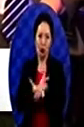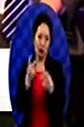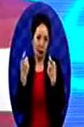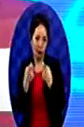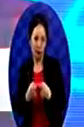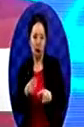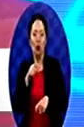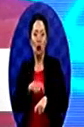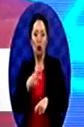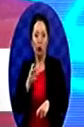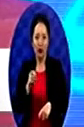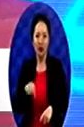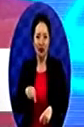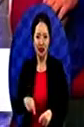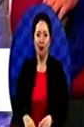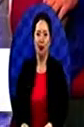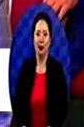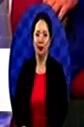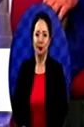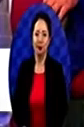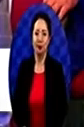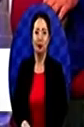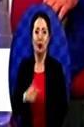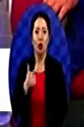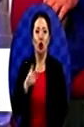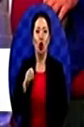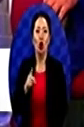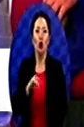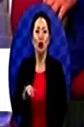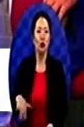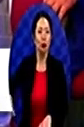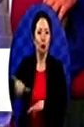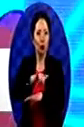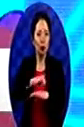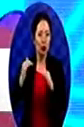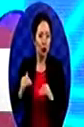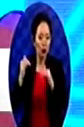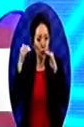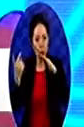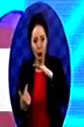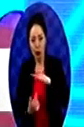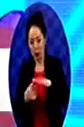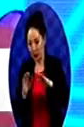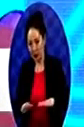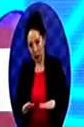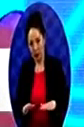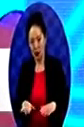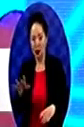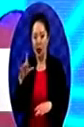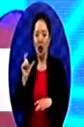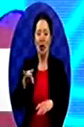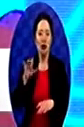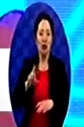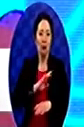үе бидний өмнө тулгараад байна. Геологчид бол улс орны хөгжлийн үндсийн үндсийг тавьгчид. Цаашдаа Эрдэс